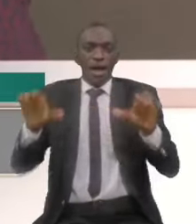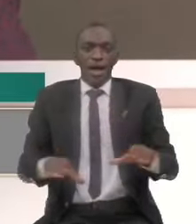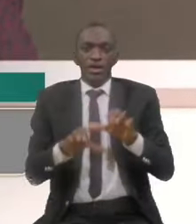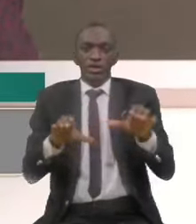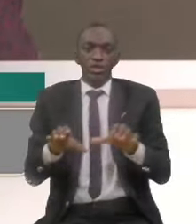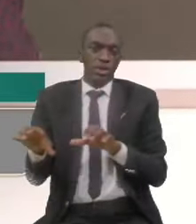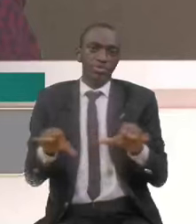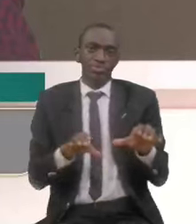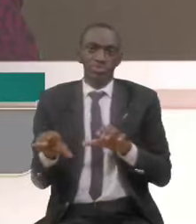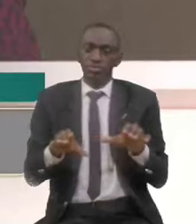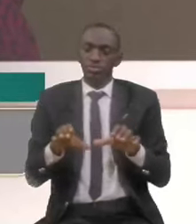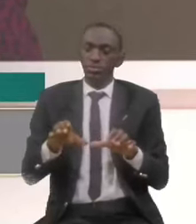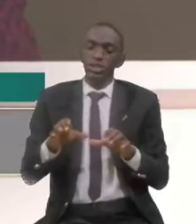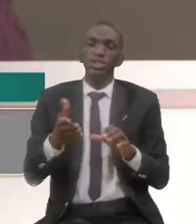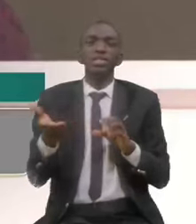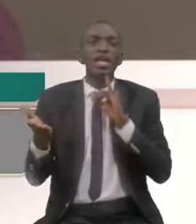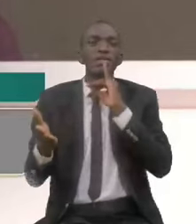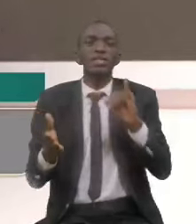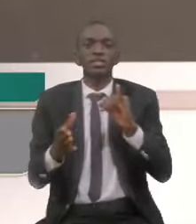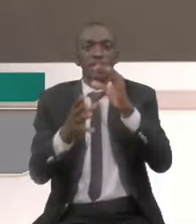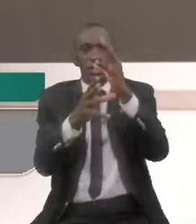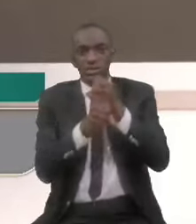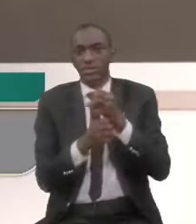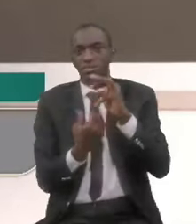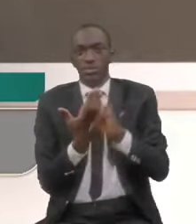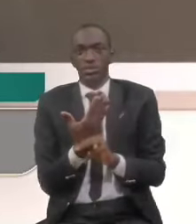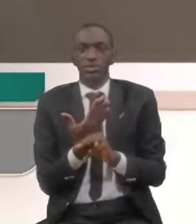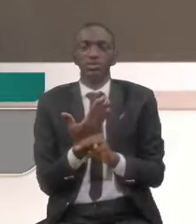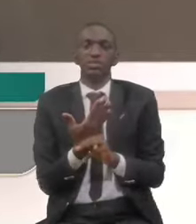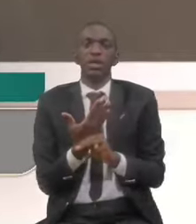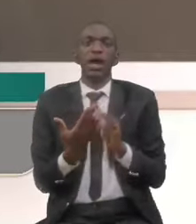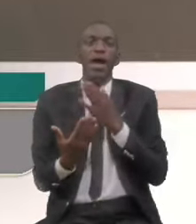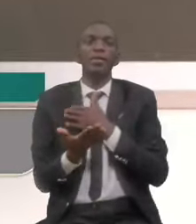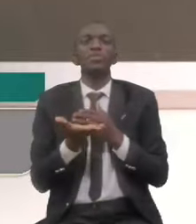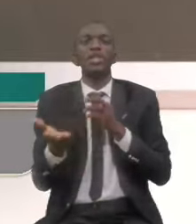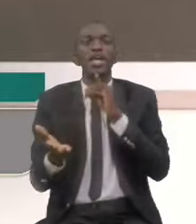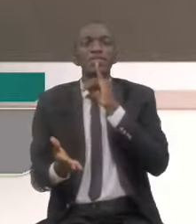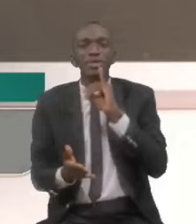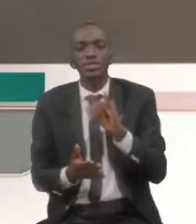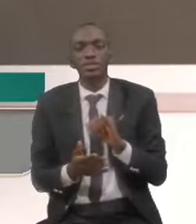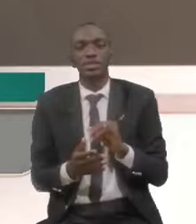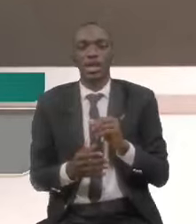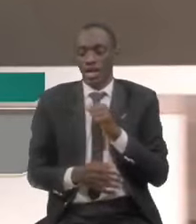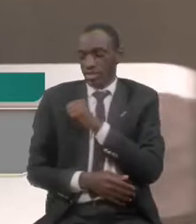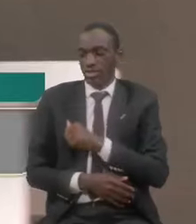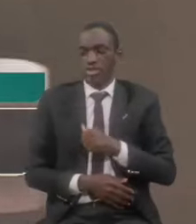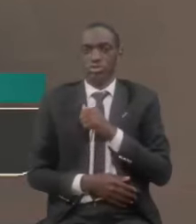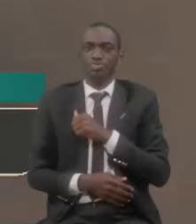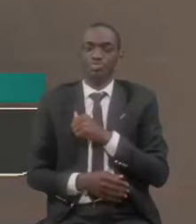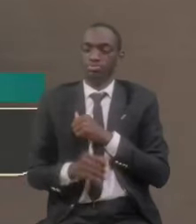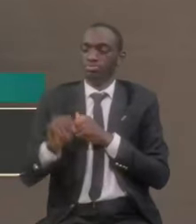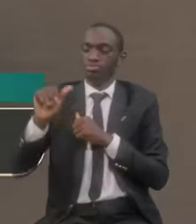il y a accomplissement, il y a réalisation et il y a attitude maintenant.